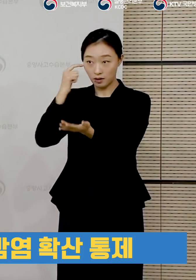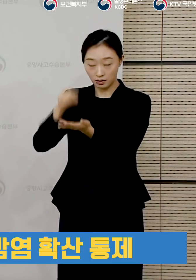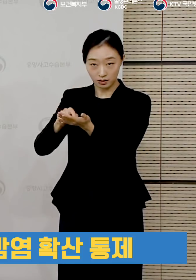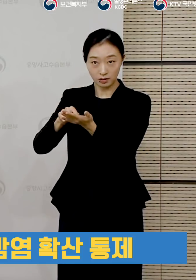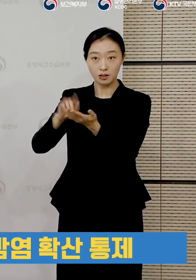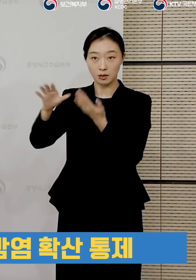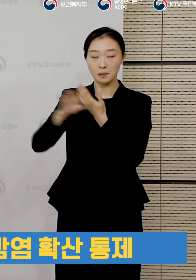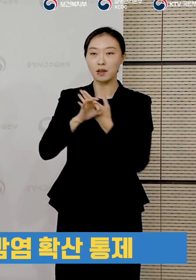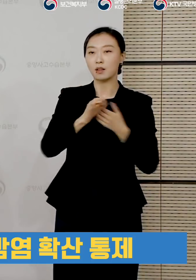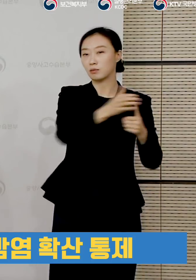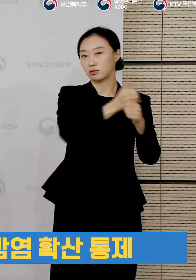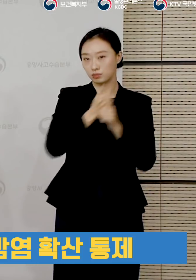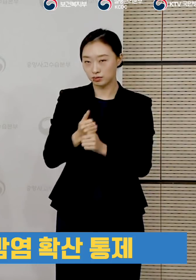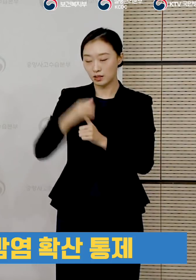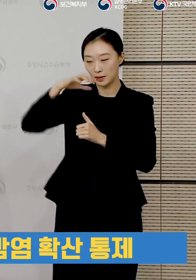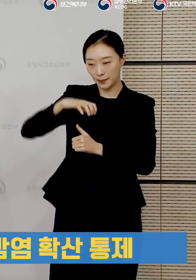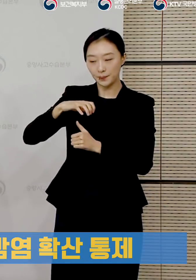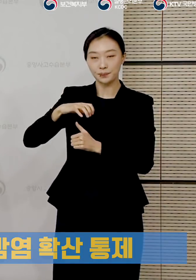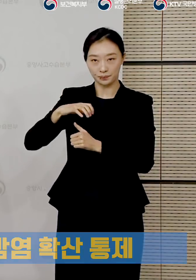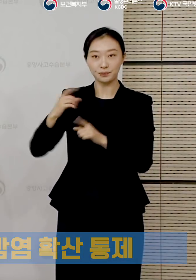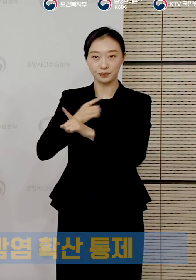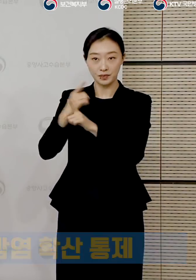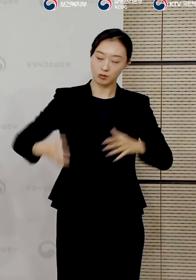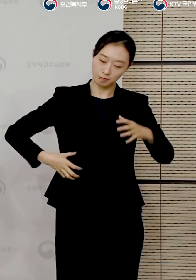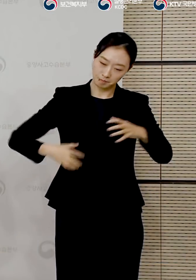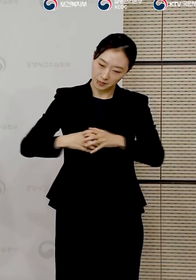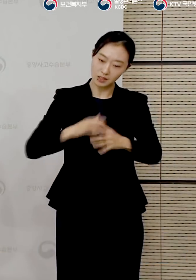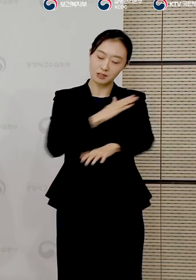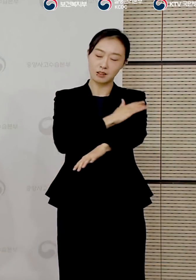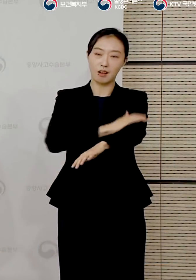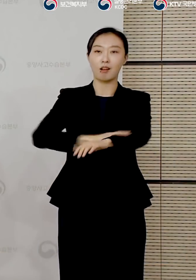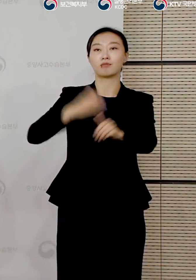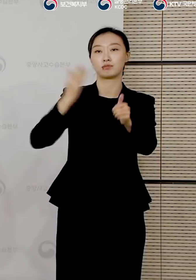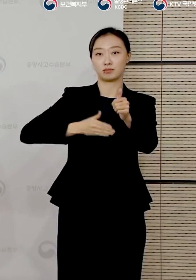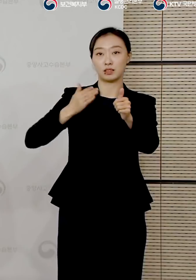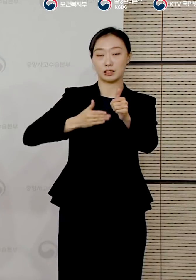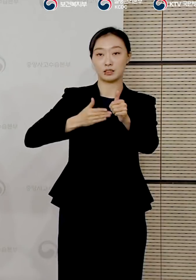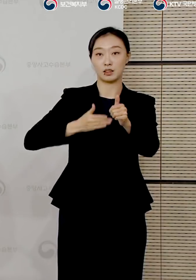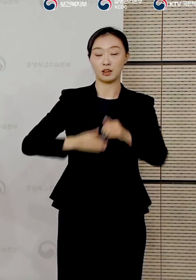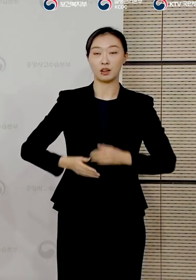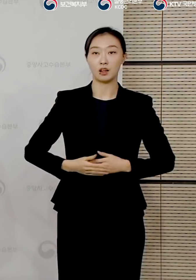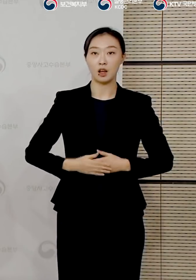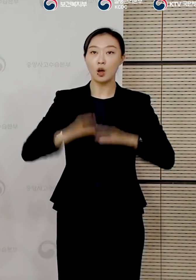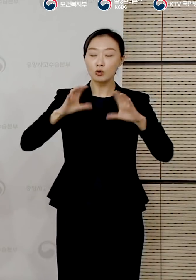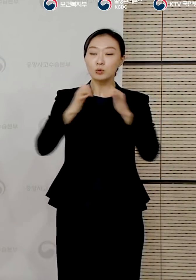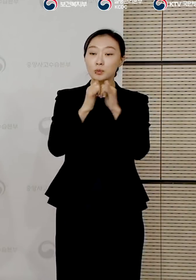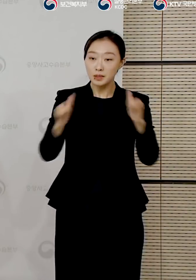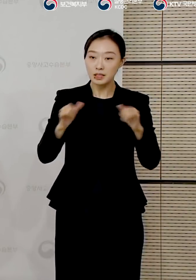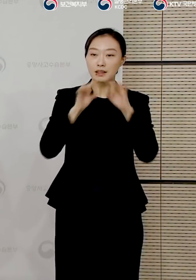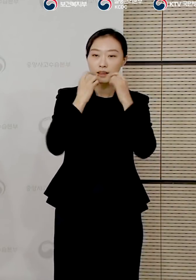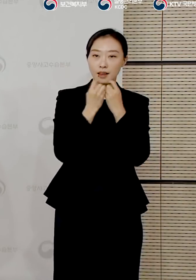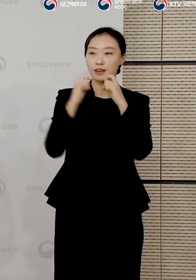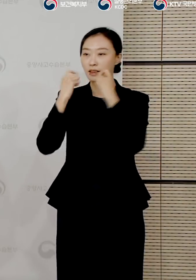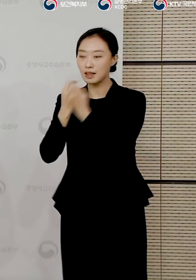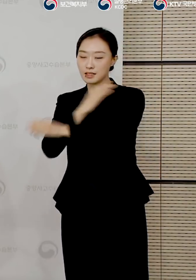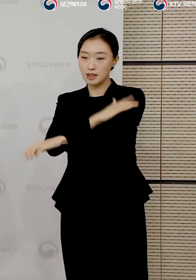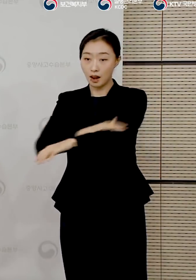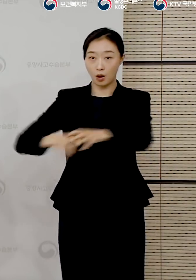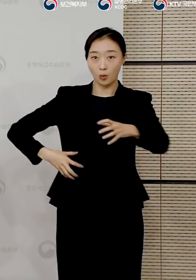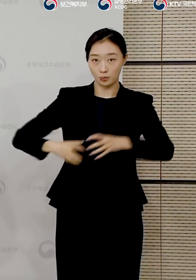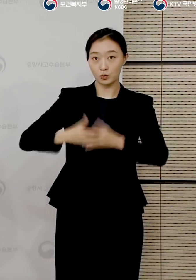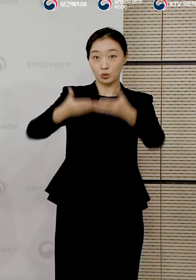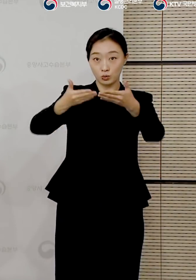추가적인 감염 확산을 통제토록 하겠습니다. 국민 여러분들 개개인이 동참해 주셔야 코로나19의